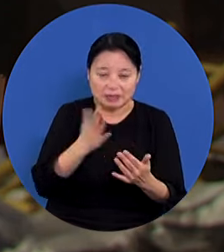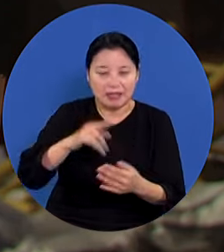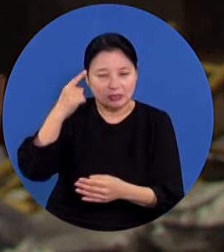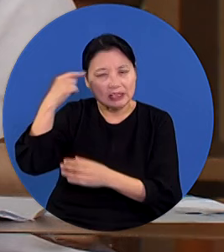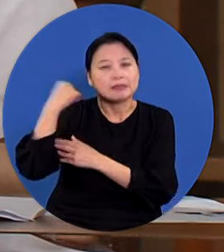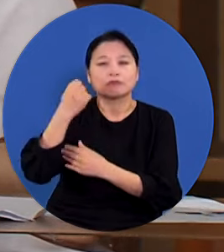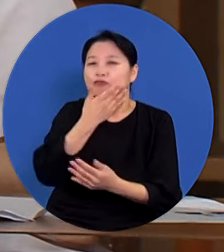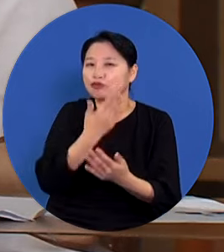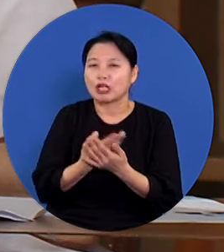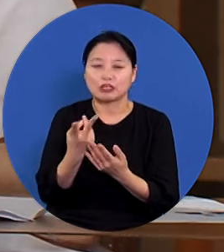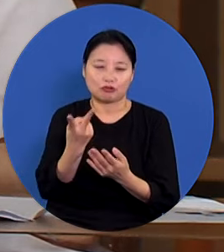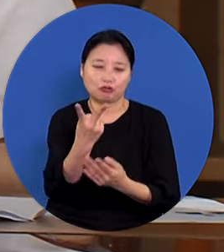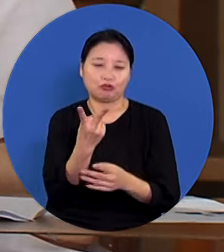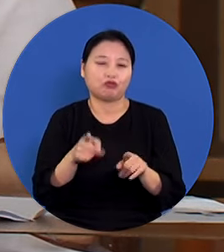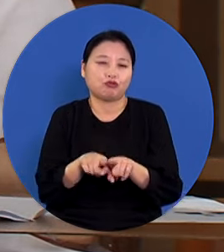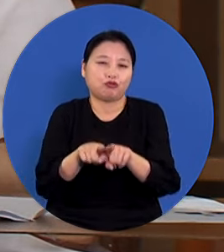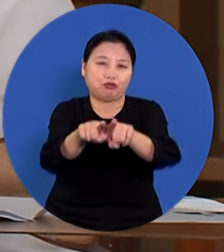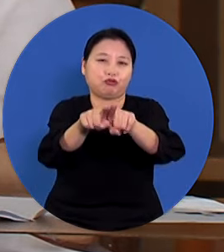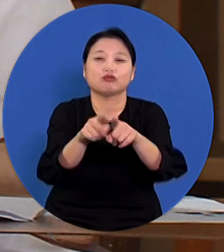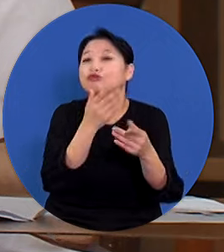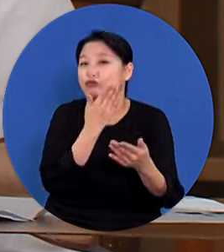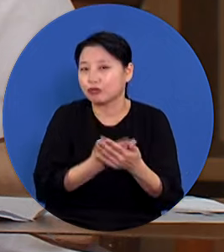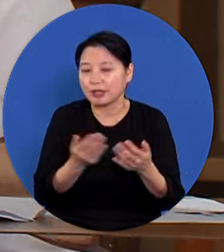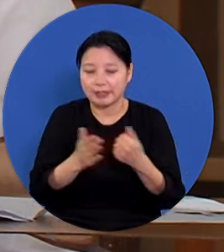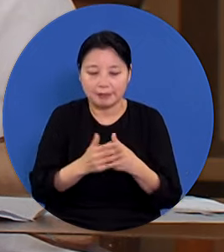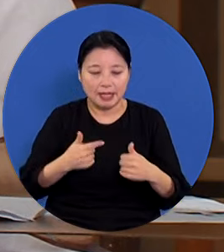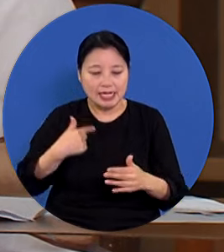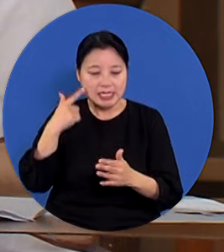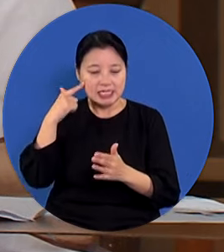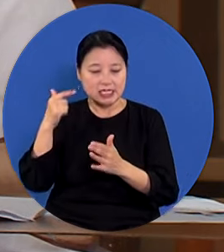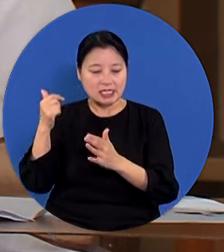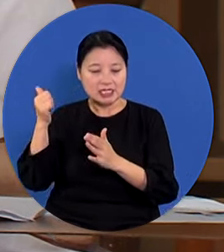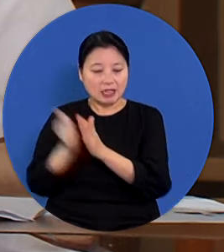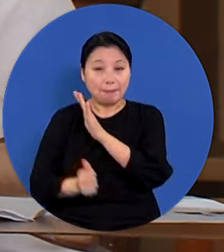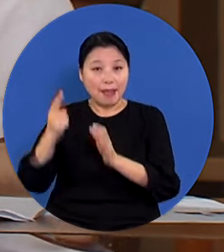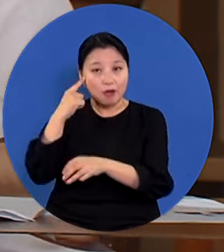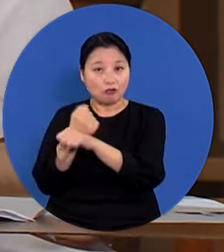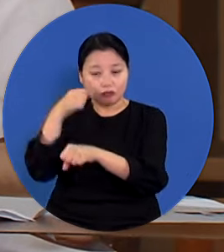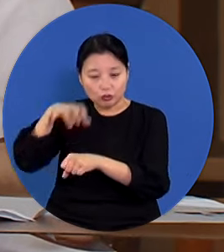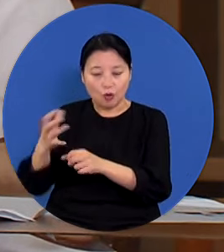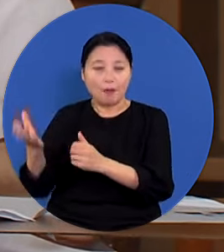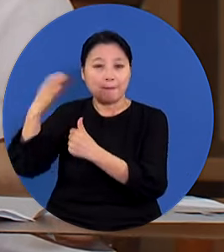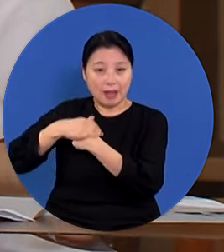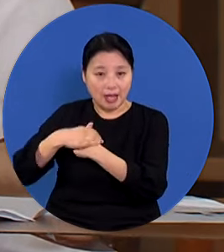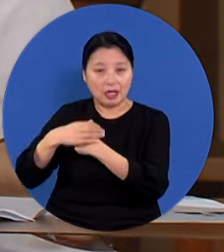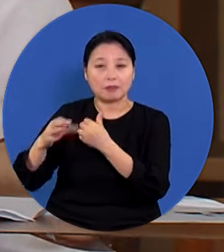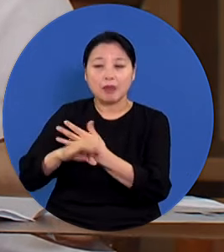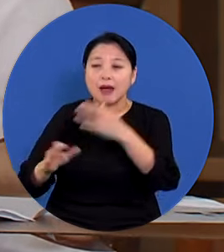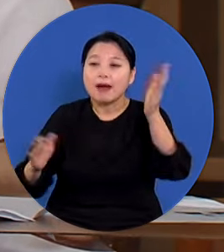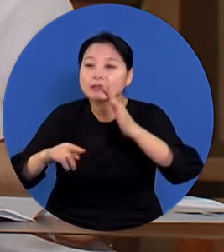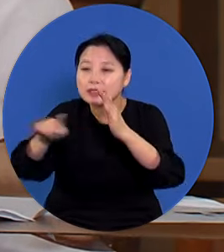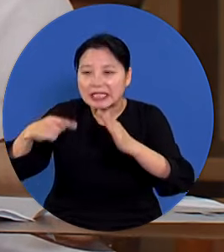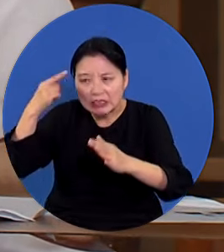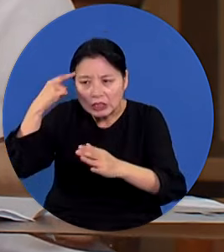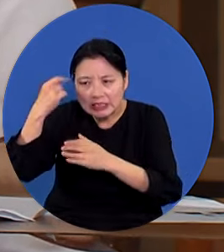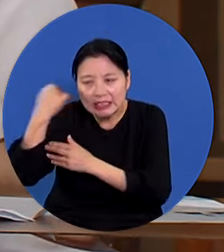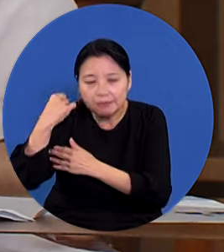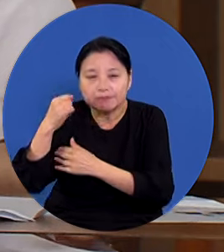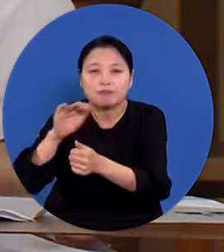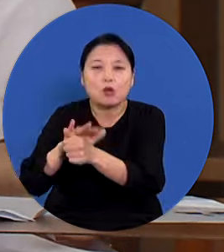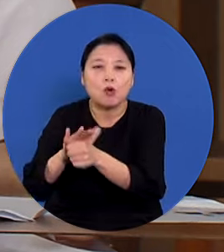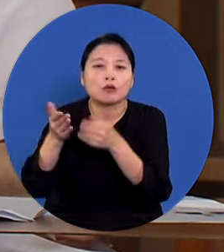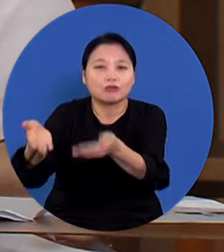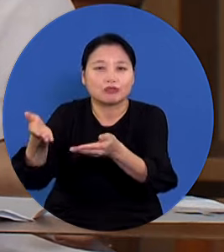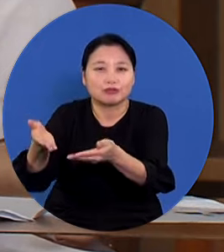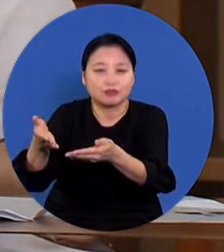하는데 실패 연구소를 제가 맡으면 우리 카이스트 학생들한테 그런 정신 역량 교육에 예, 관련된 예. 거를 제가 뭔가 할